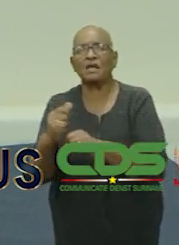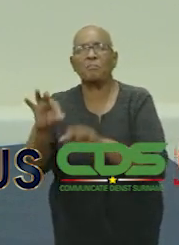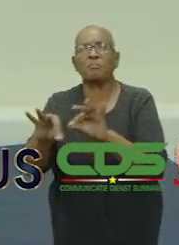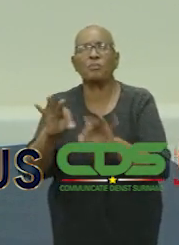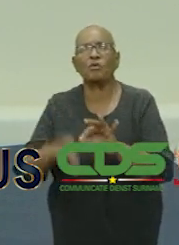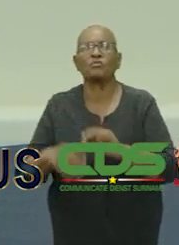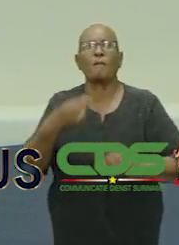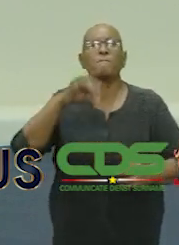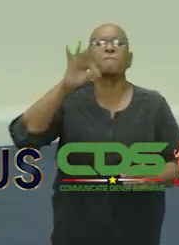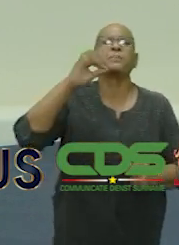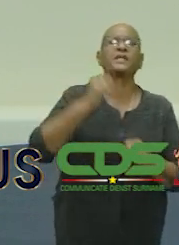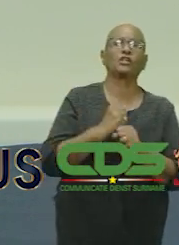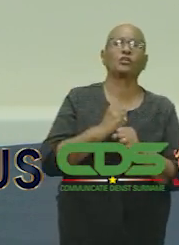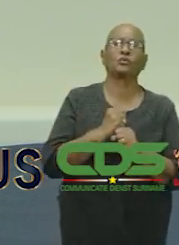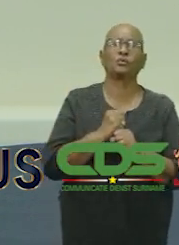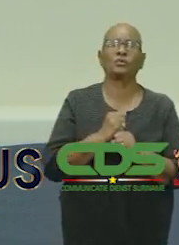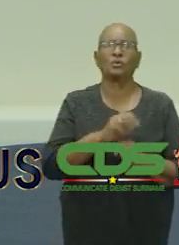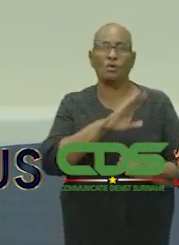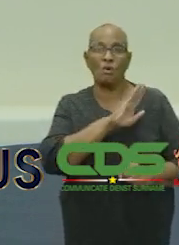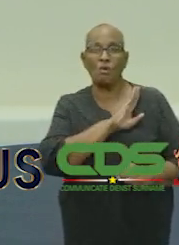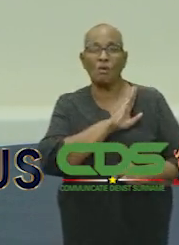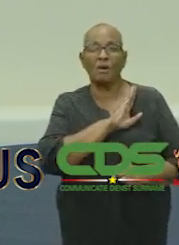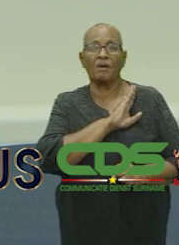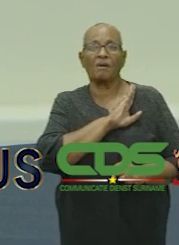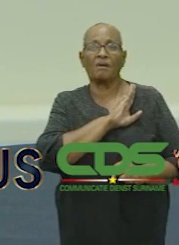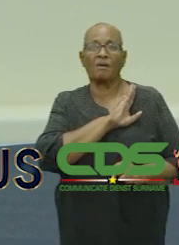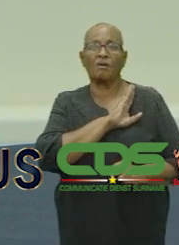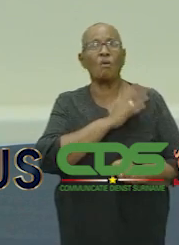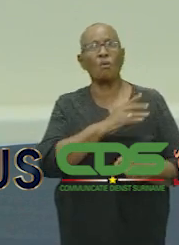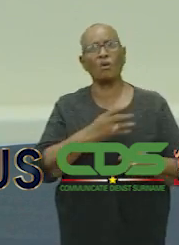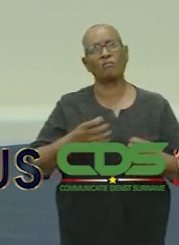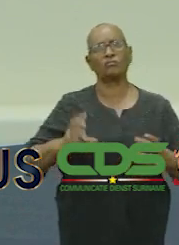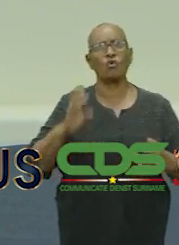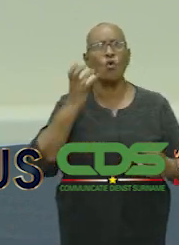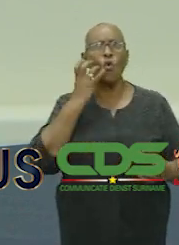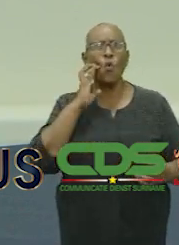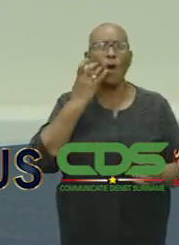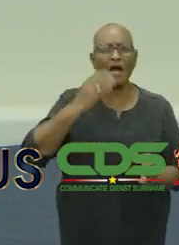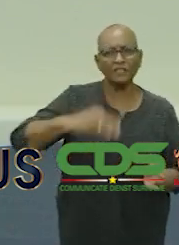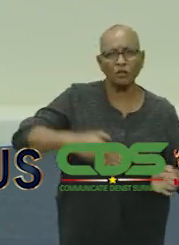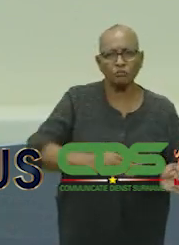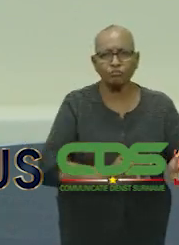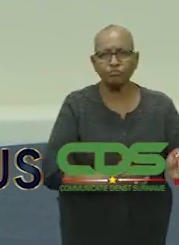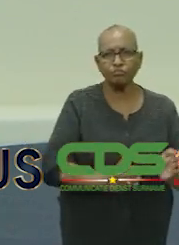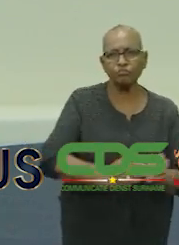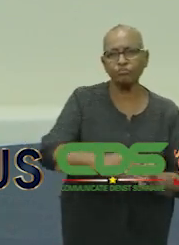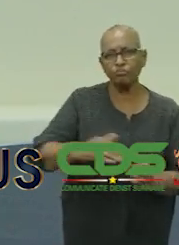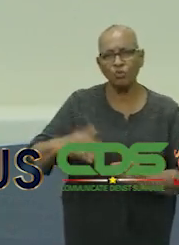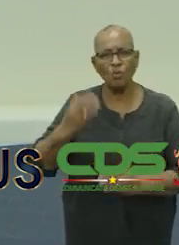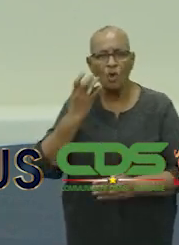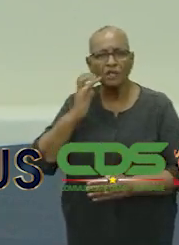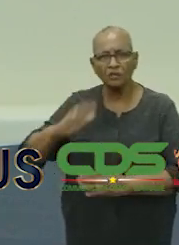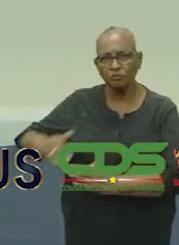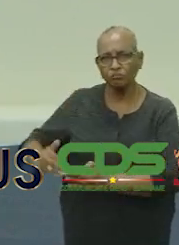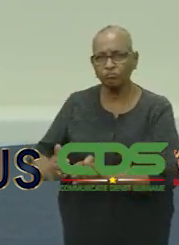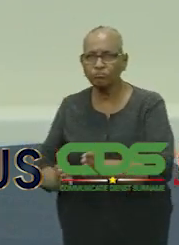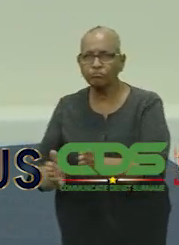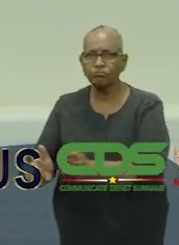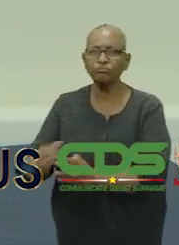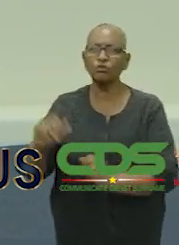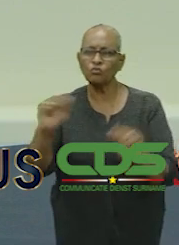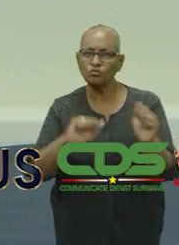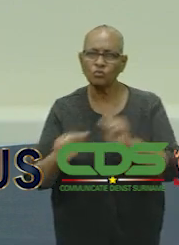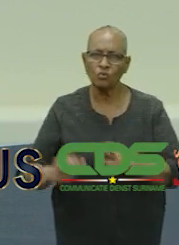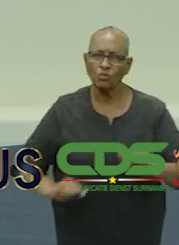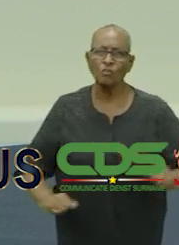verbeteren. En er zullen ook kanalen, lozingen onderhouden worden, uitgediept worden,